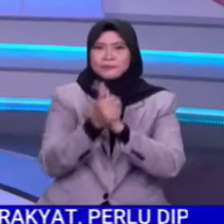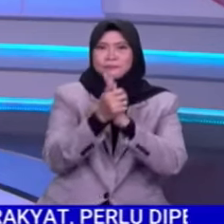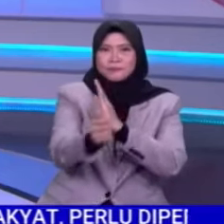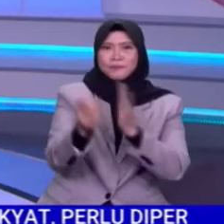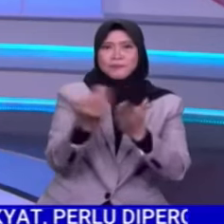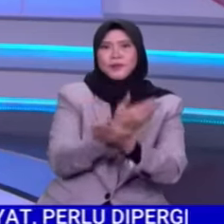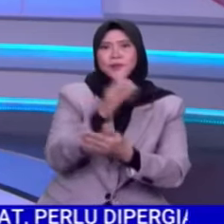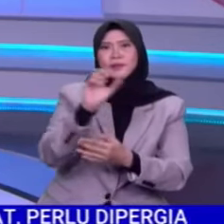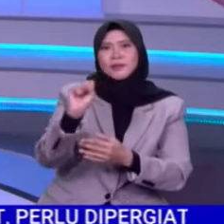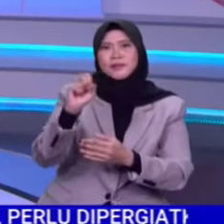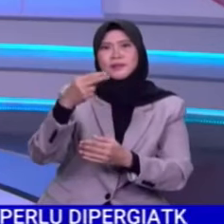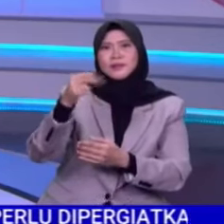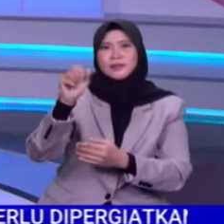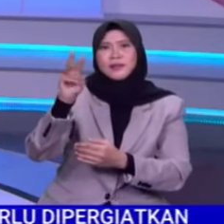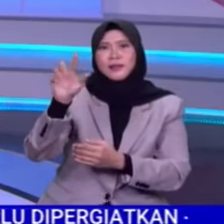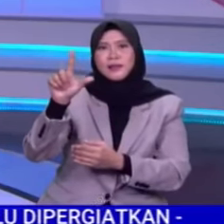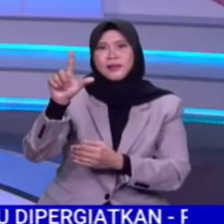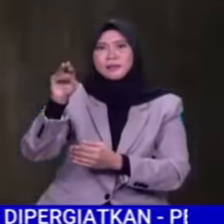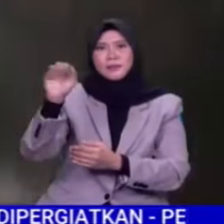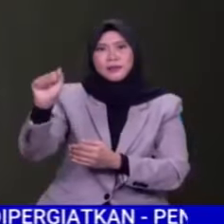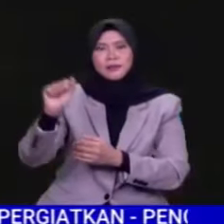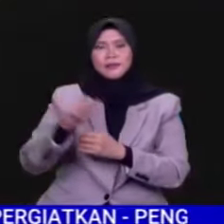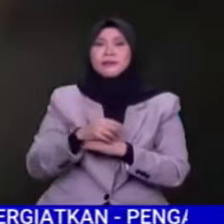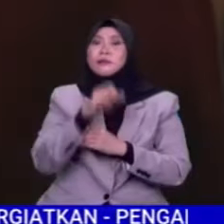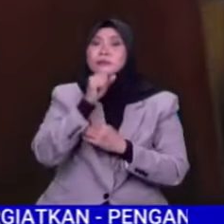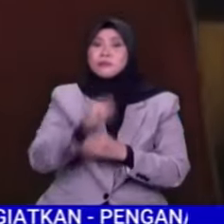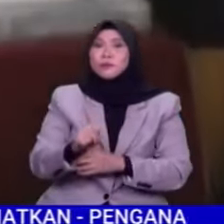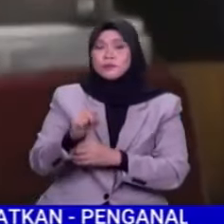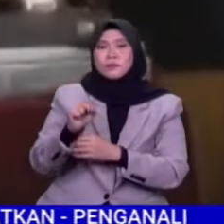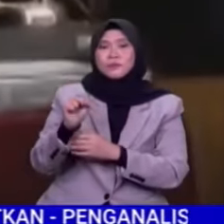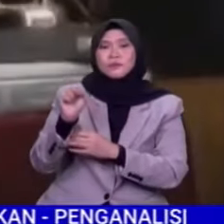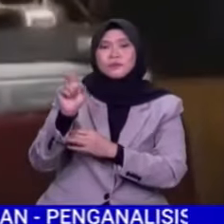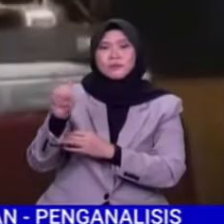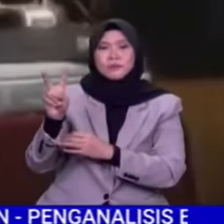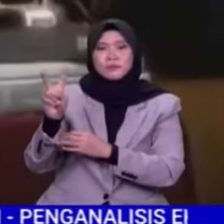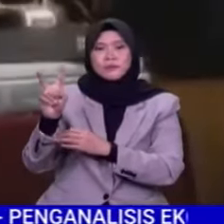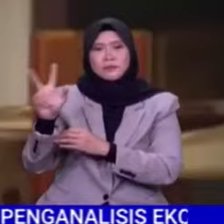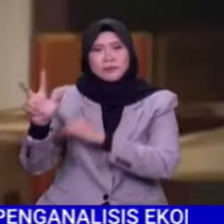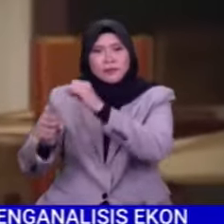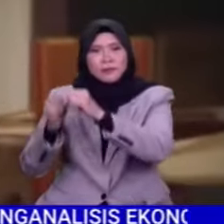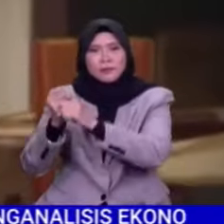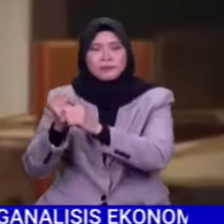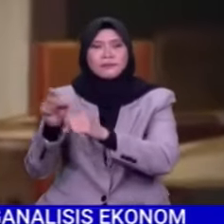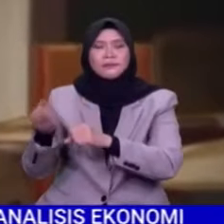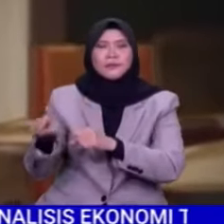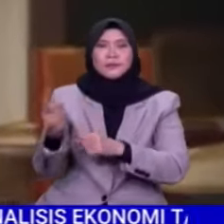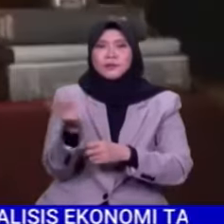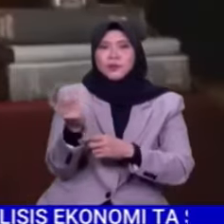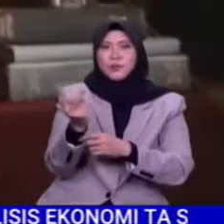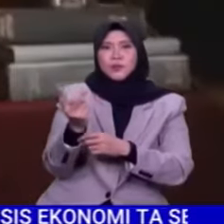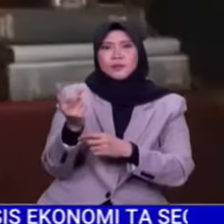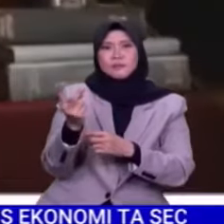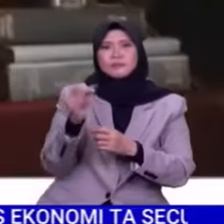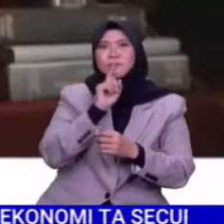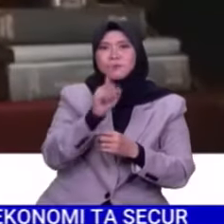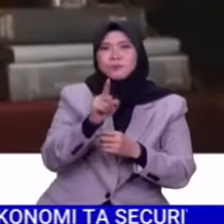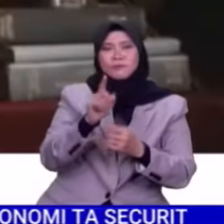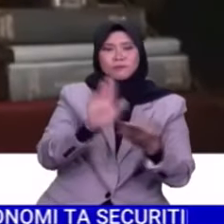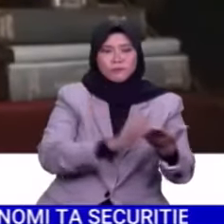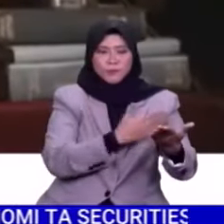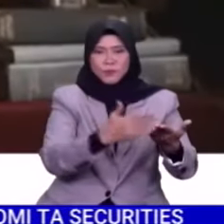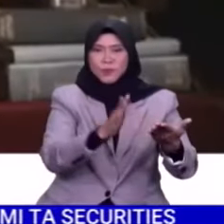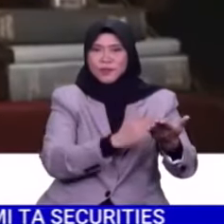baru Shalma Eliana. Jejaka berusia 25 tahun itu berkata, meskipun dia dan Shalma Eliana berlainan genre